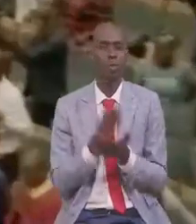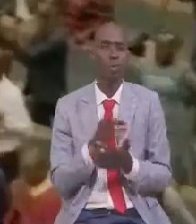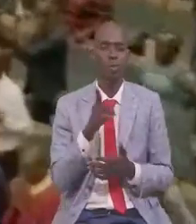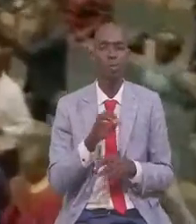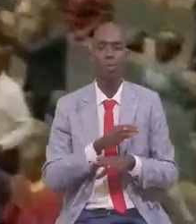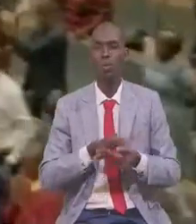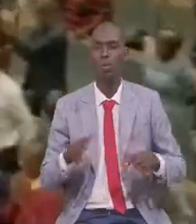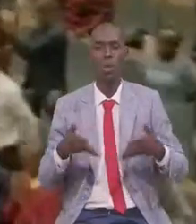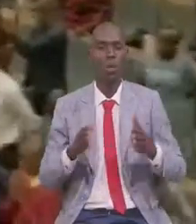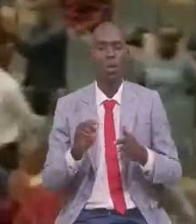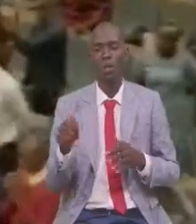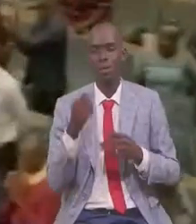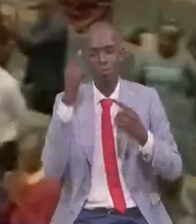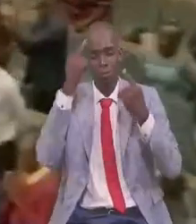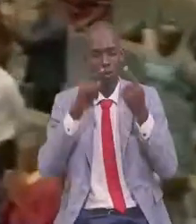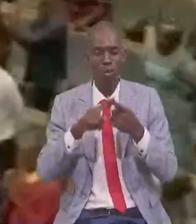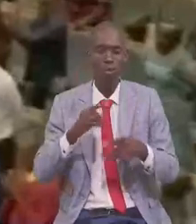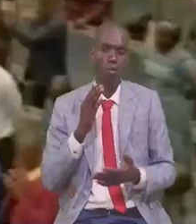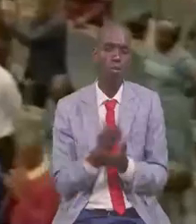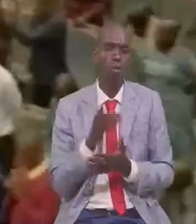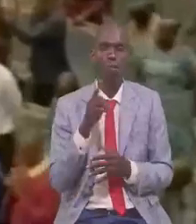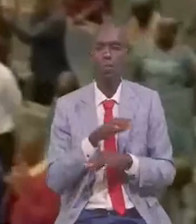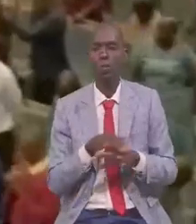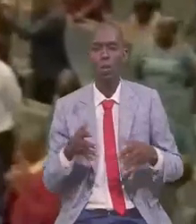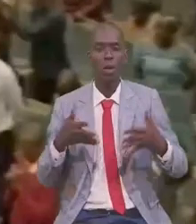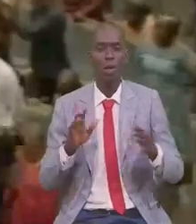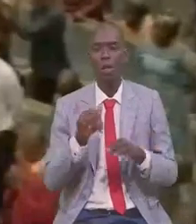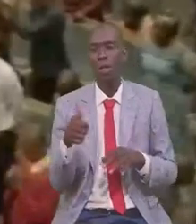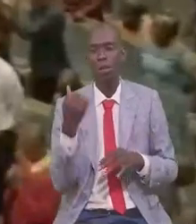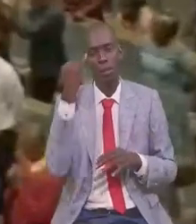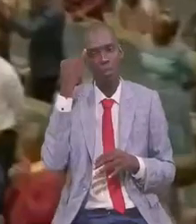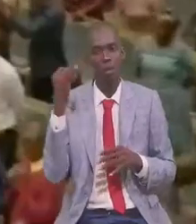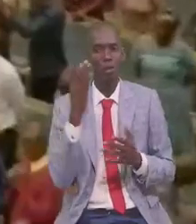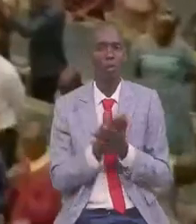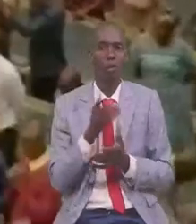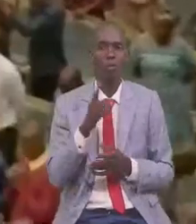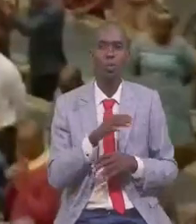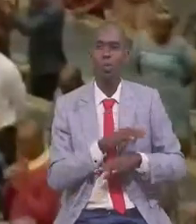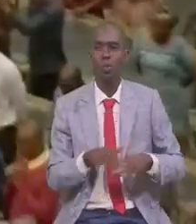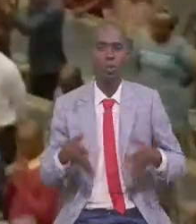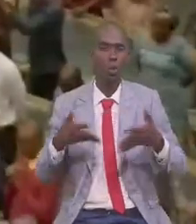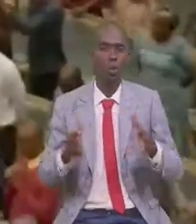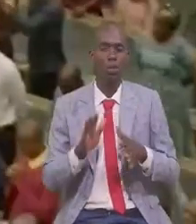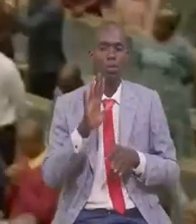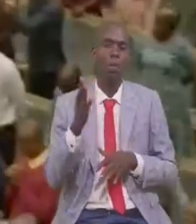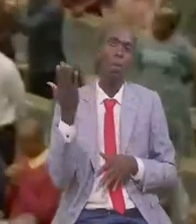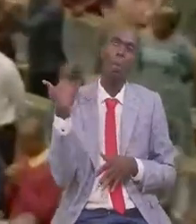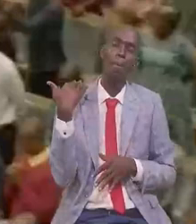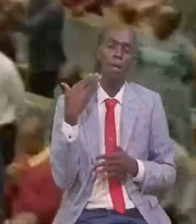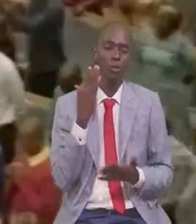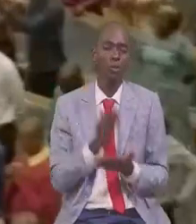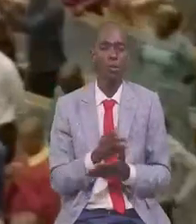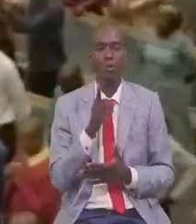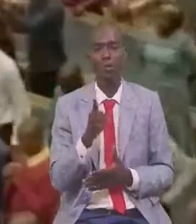Qu'aucune pensée ne t'arrête. Qu'aucune idée ne t'arrête. Que ton passé ne t'arrête pas.